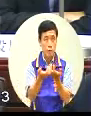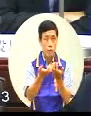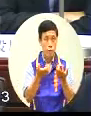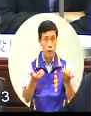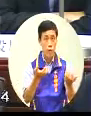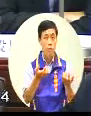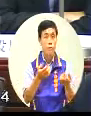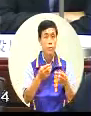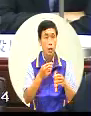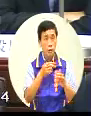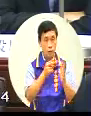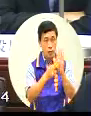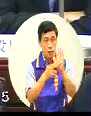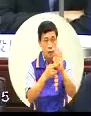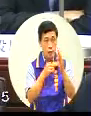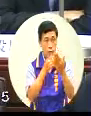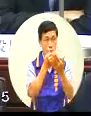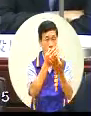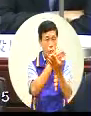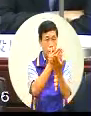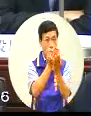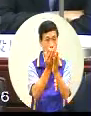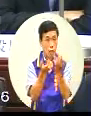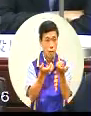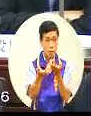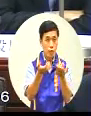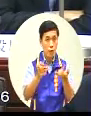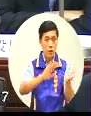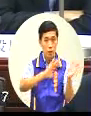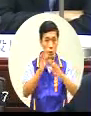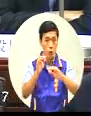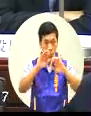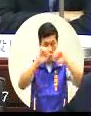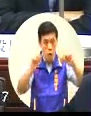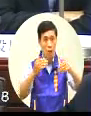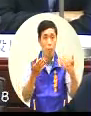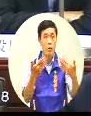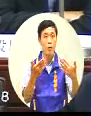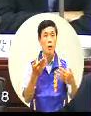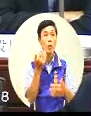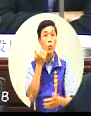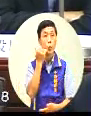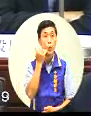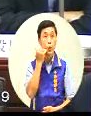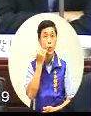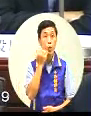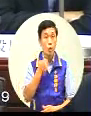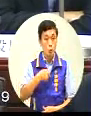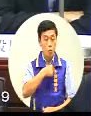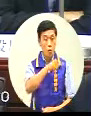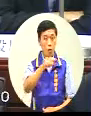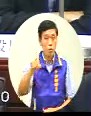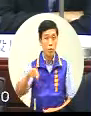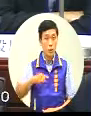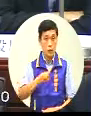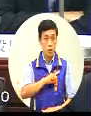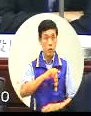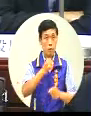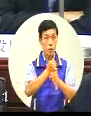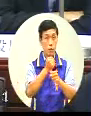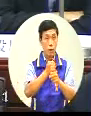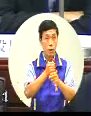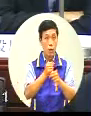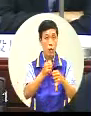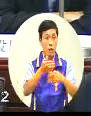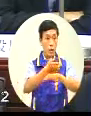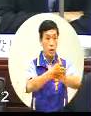个项目的一些分配的状况。那另外一点是，如果这个我们自己做的也有跨县市的